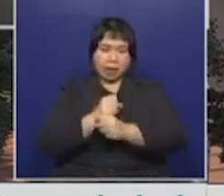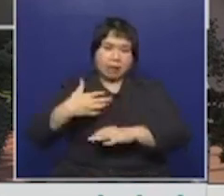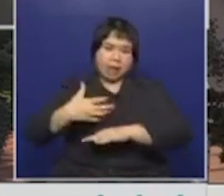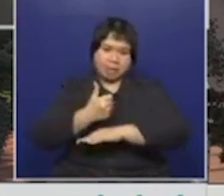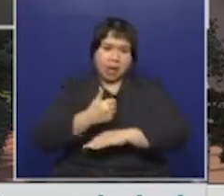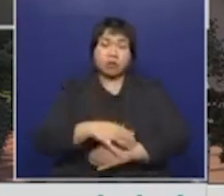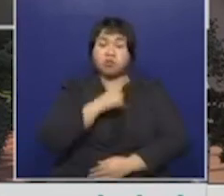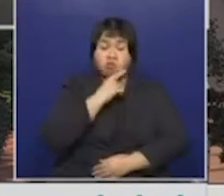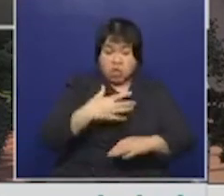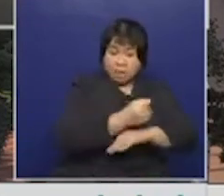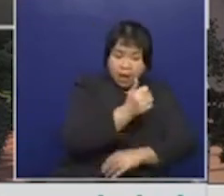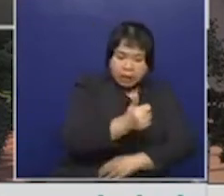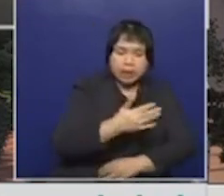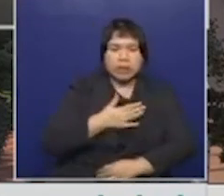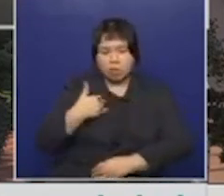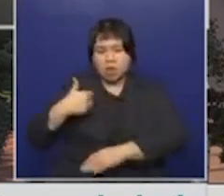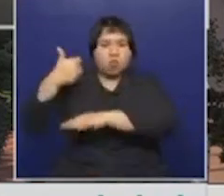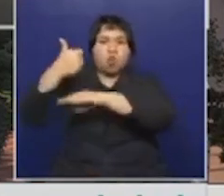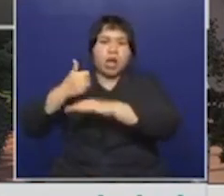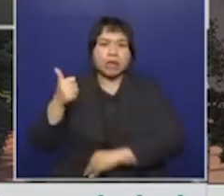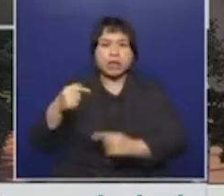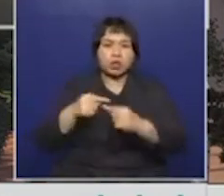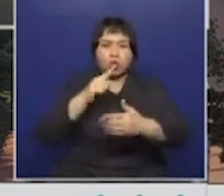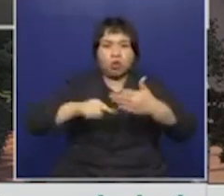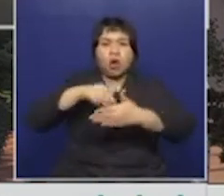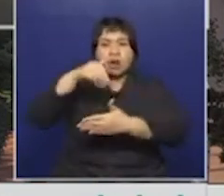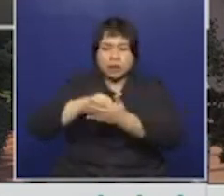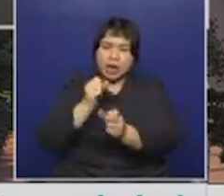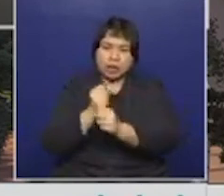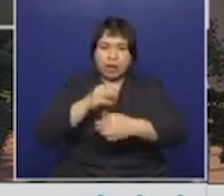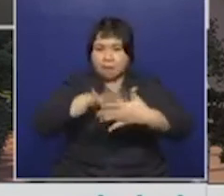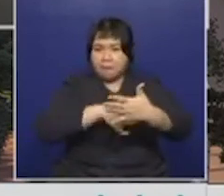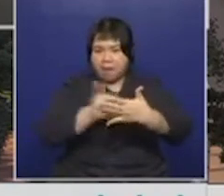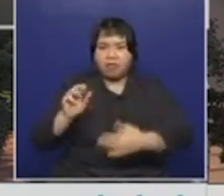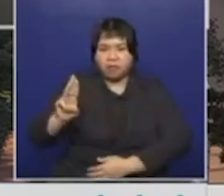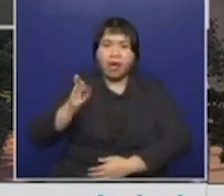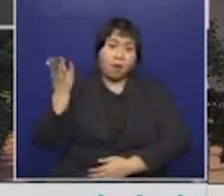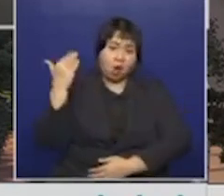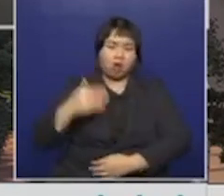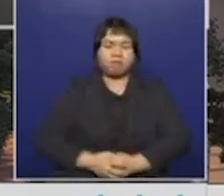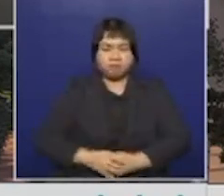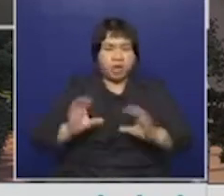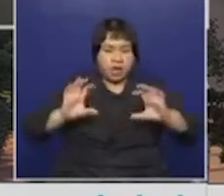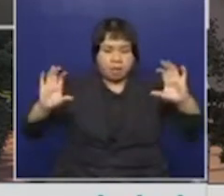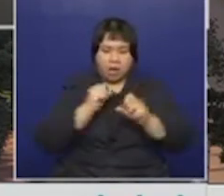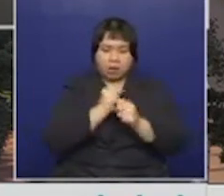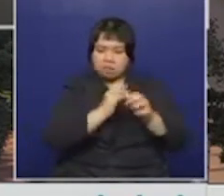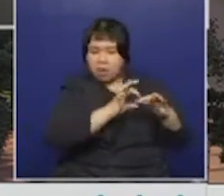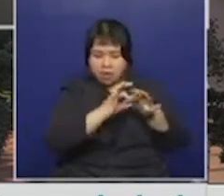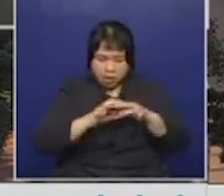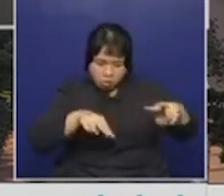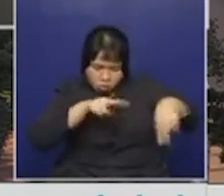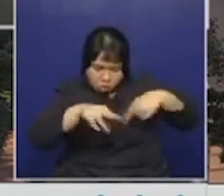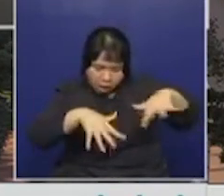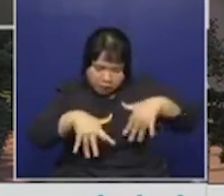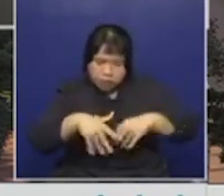แบบนี้ถ้าการเมืองดีเราคงมีผู้นำประเทศที่มาจากการเลือกตั้งและทำตามนโยบายที่สัญญาไว้มีรัฐบาลที่ทำงานยึดโยงให้เห็นหัวประชา